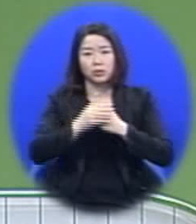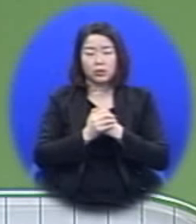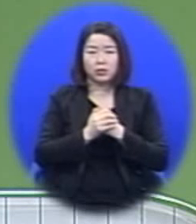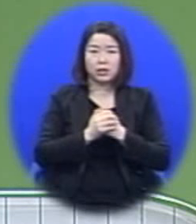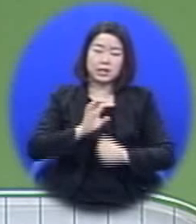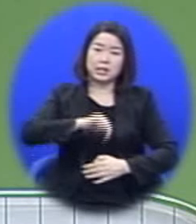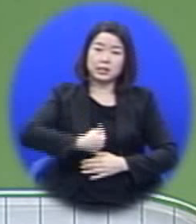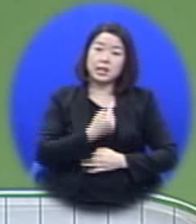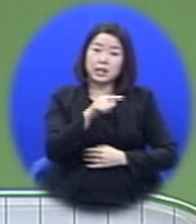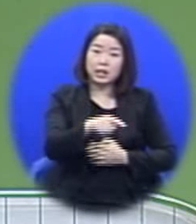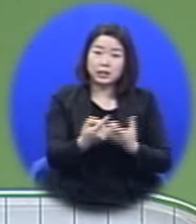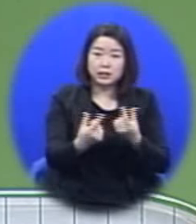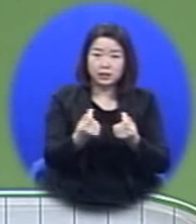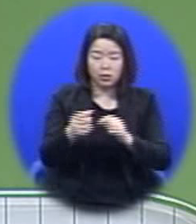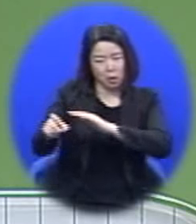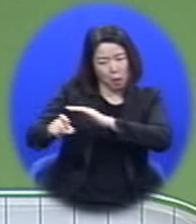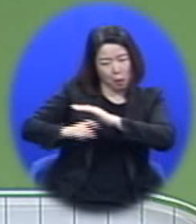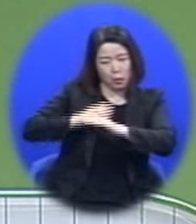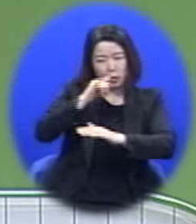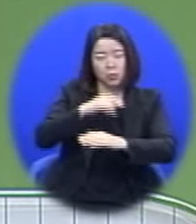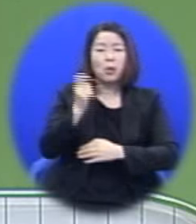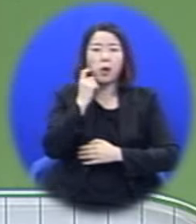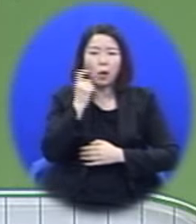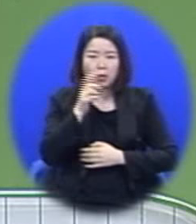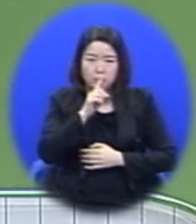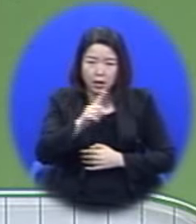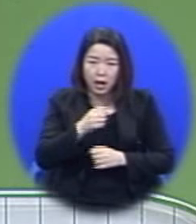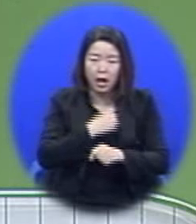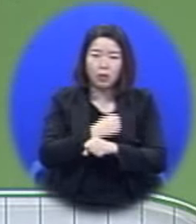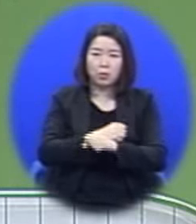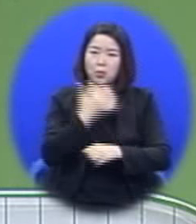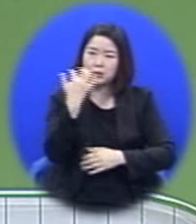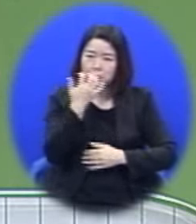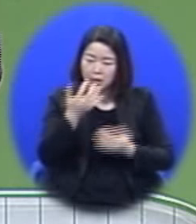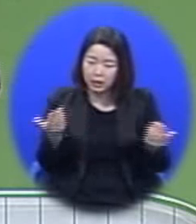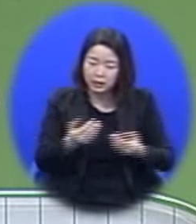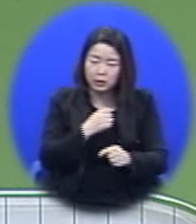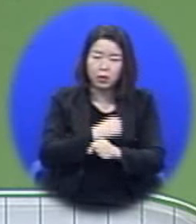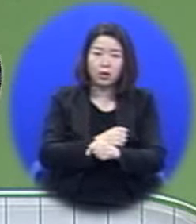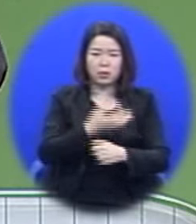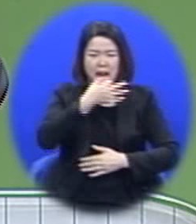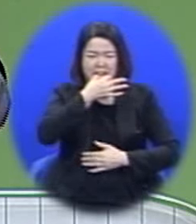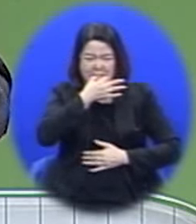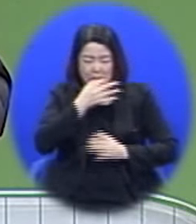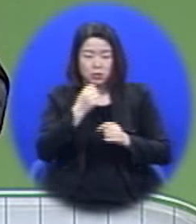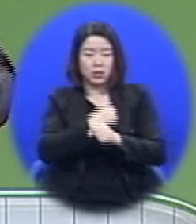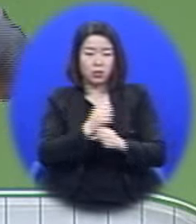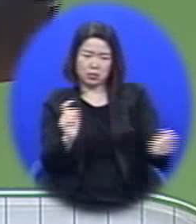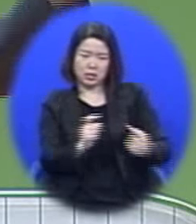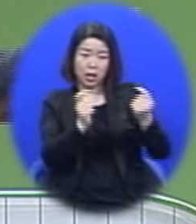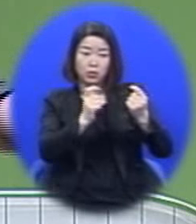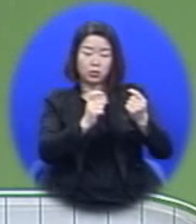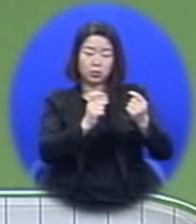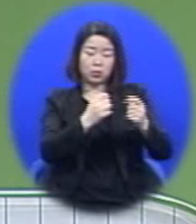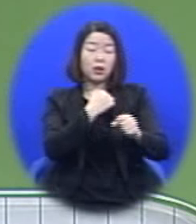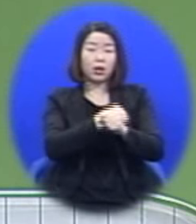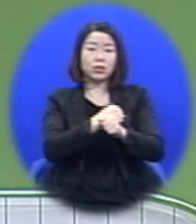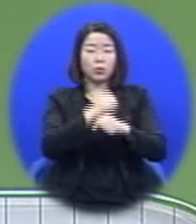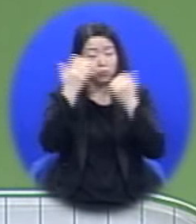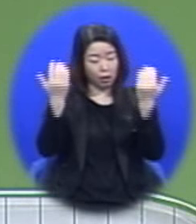자기가 그런 도둑질도 하고 거짓말도 하고 음란한 일도 하고 욕심도 부리고 싸우기도 하고 다 했다고